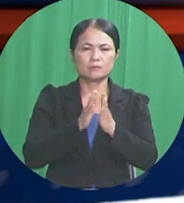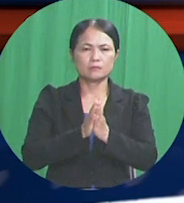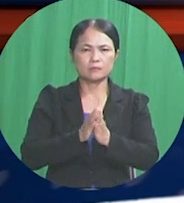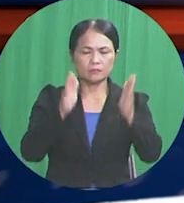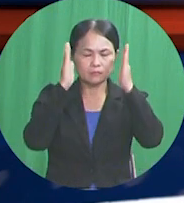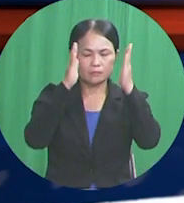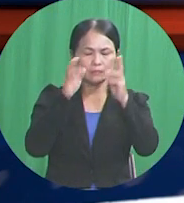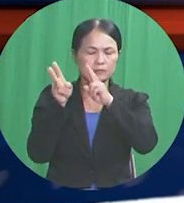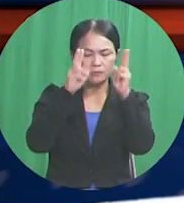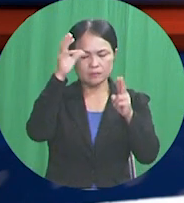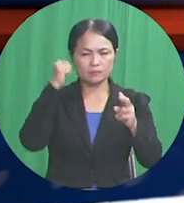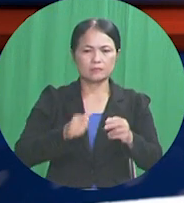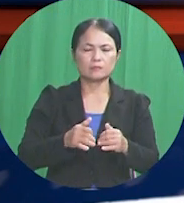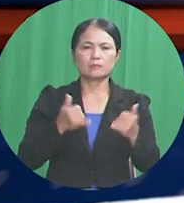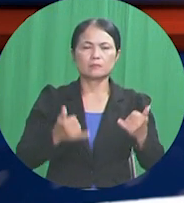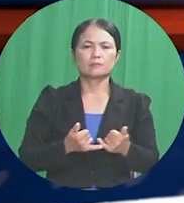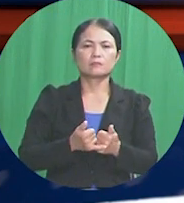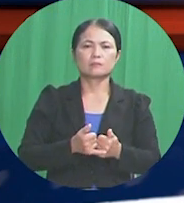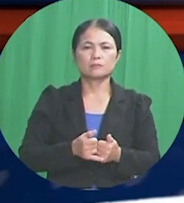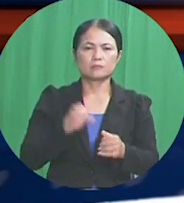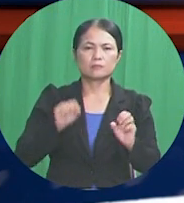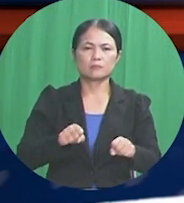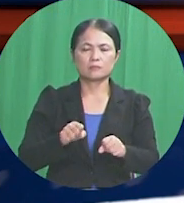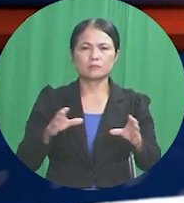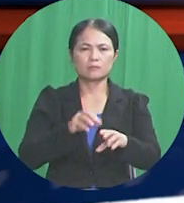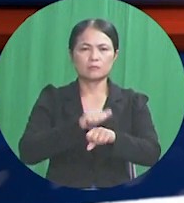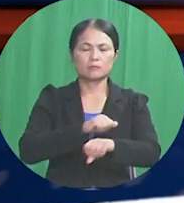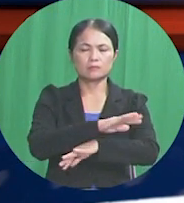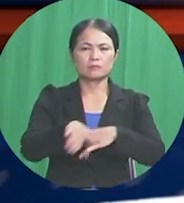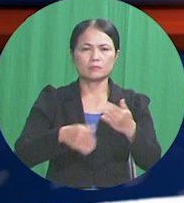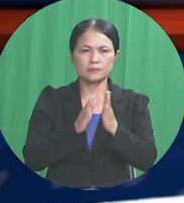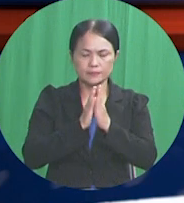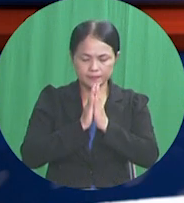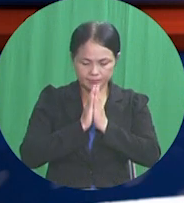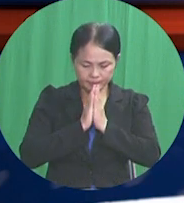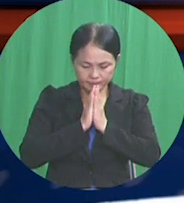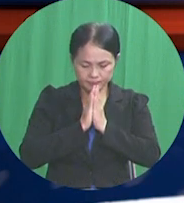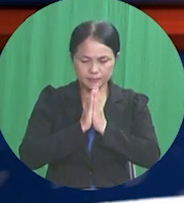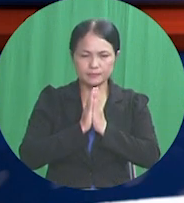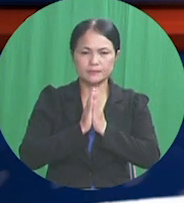ายกจิตตกดาระบอกอ๋อลุกเนี่ยขณะนี้จุบารวมเต็งกรมการเงี้ยสมอกุลสมกรุบเลีย